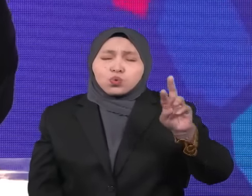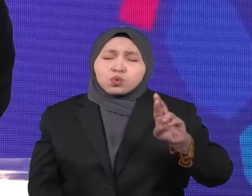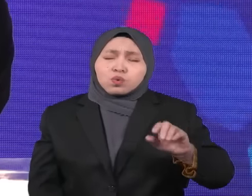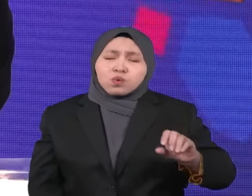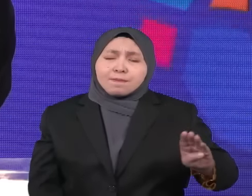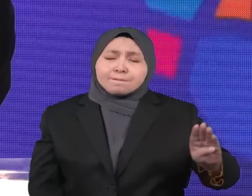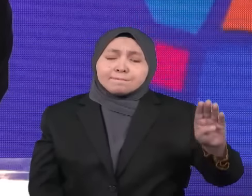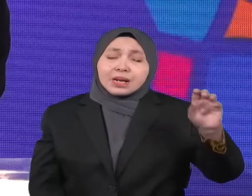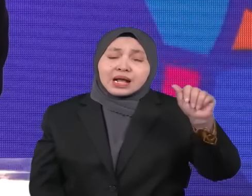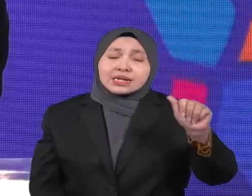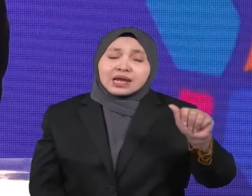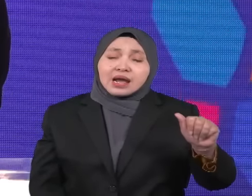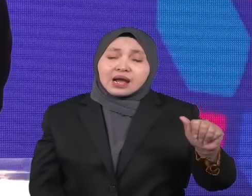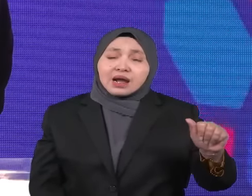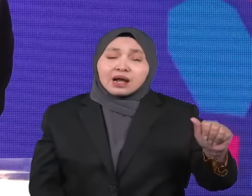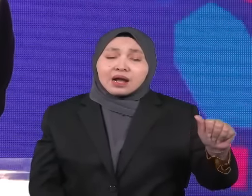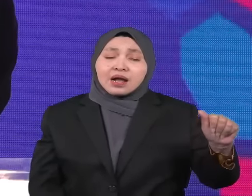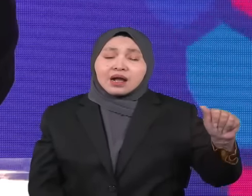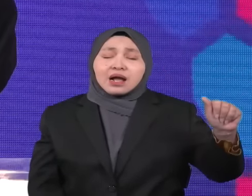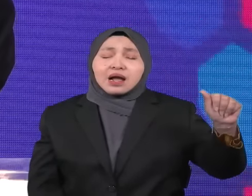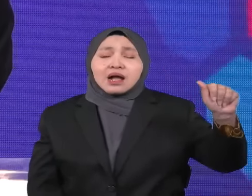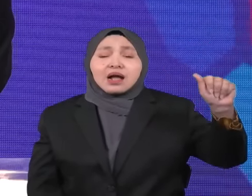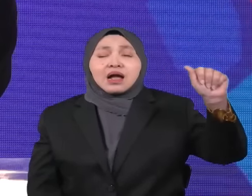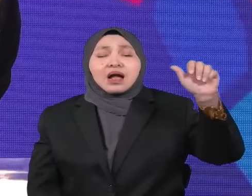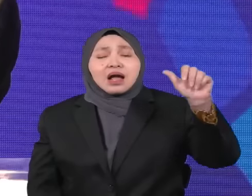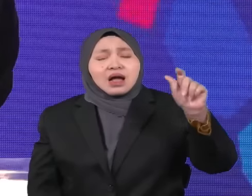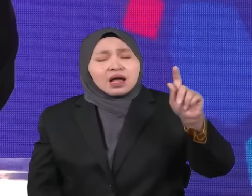yakulu rabbana